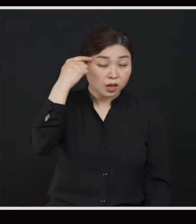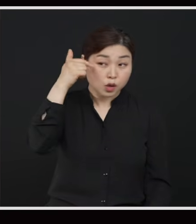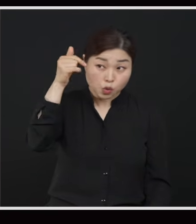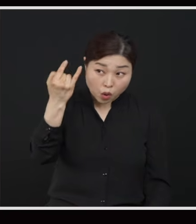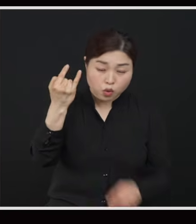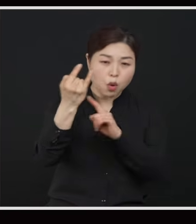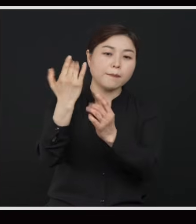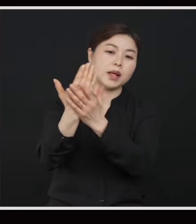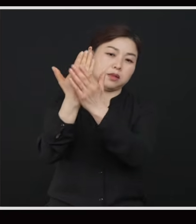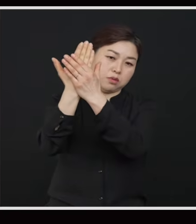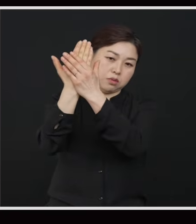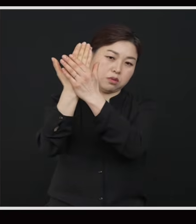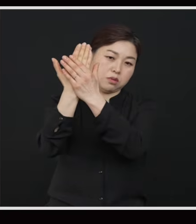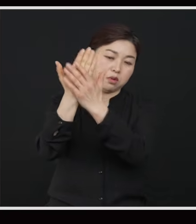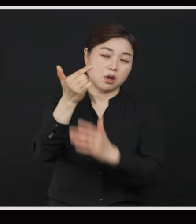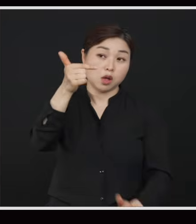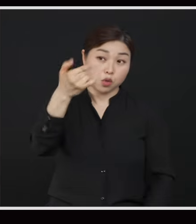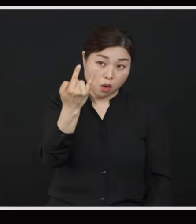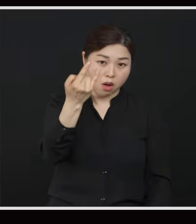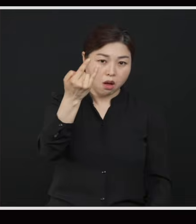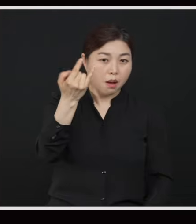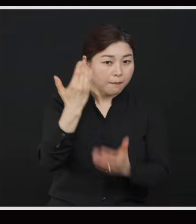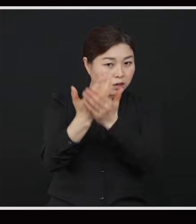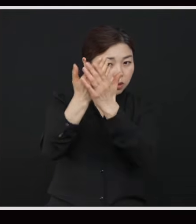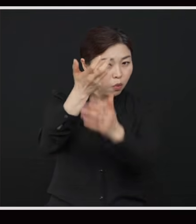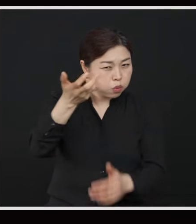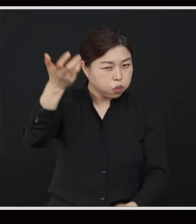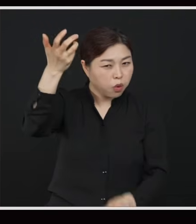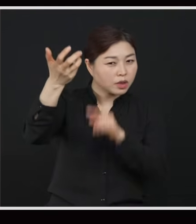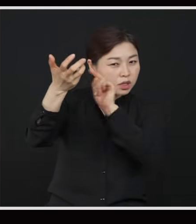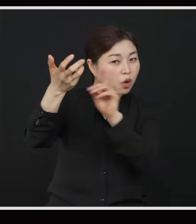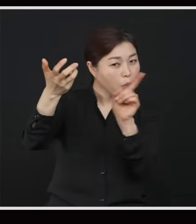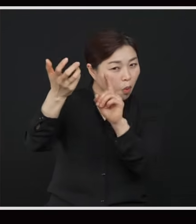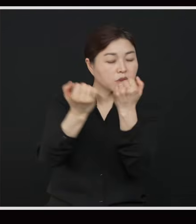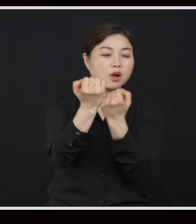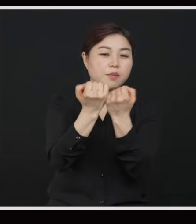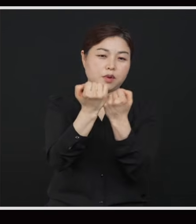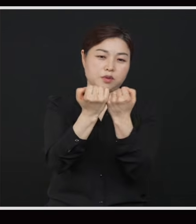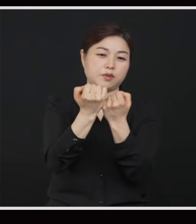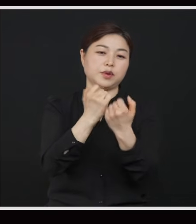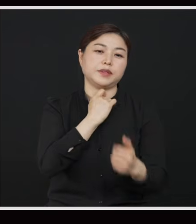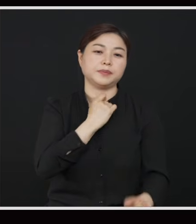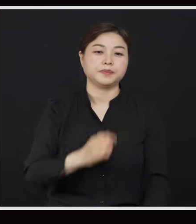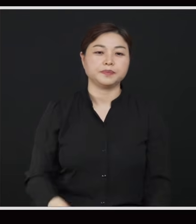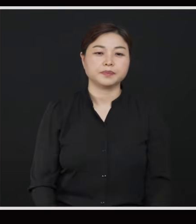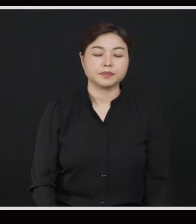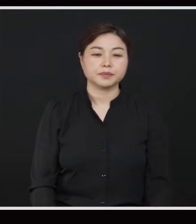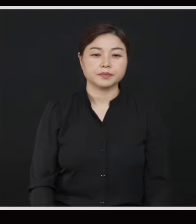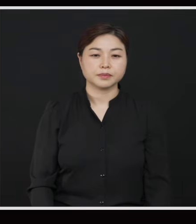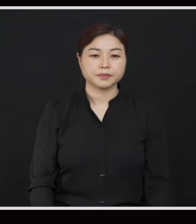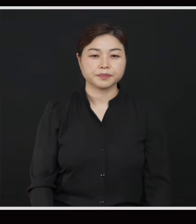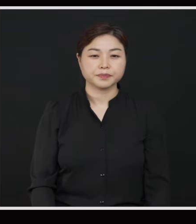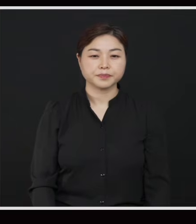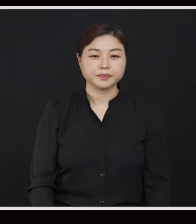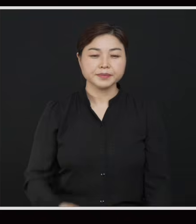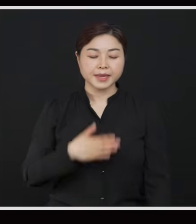우리 뇌도 진화를 했습니다. 어떻게 진화를 했는지 그 말씀을 좀